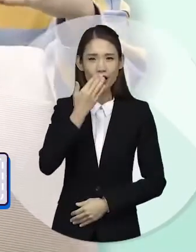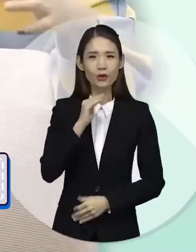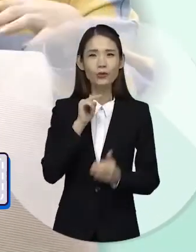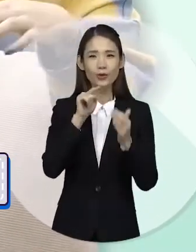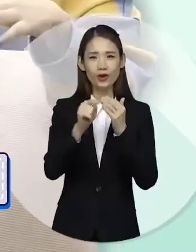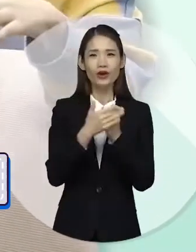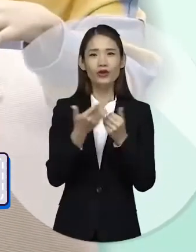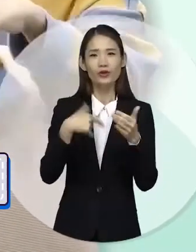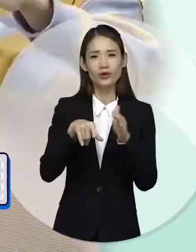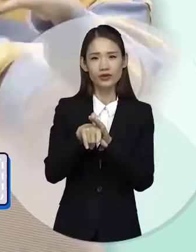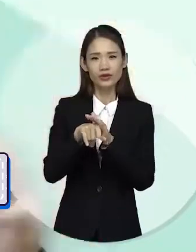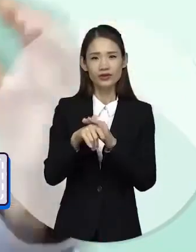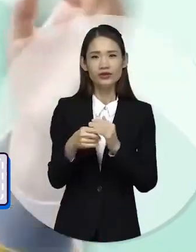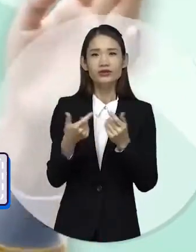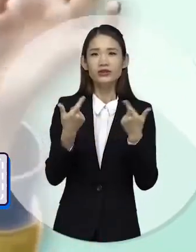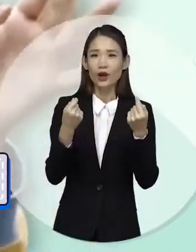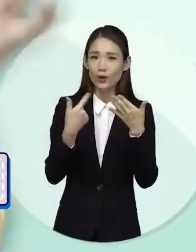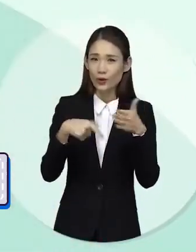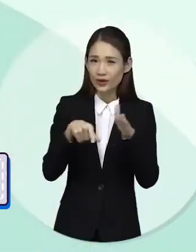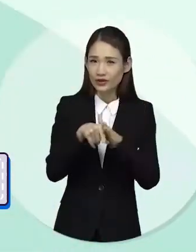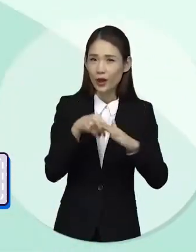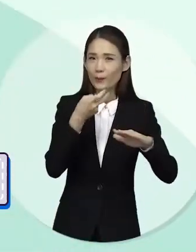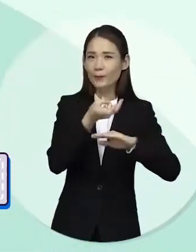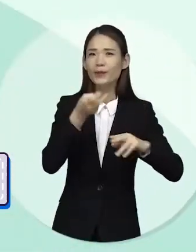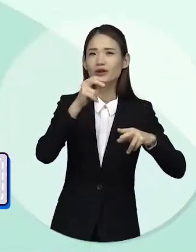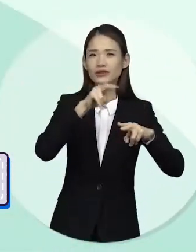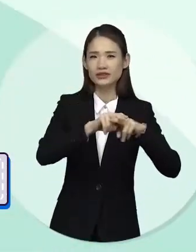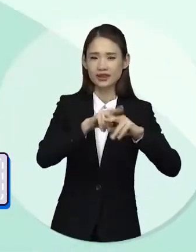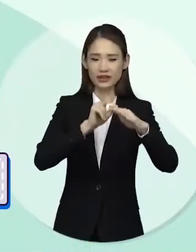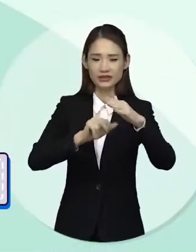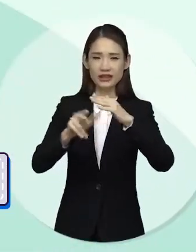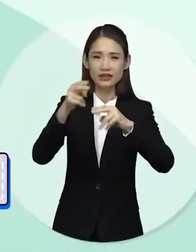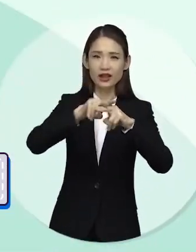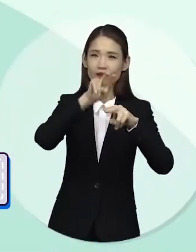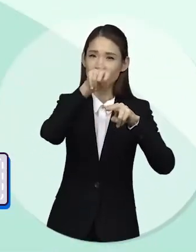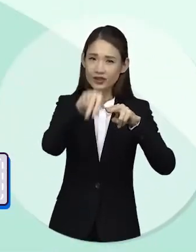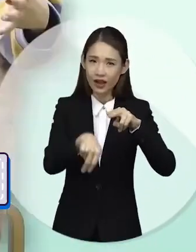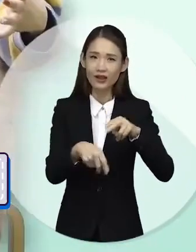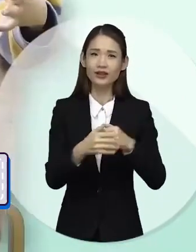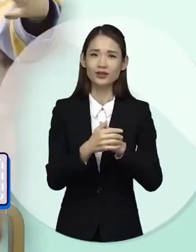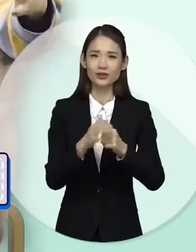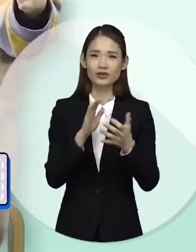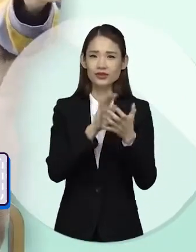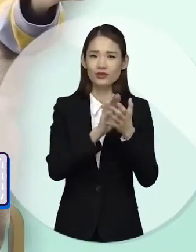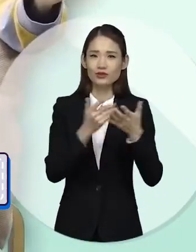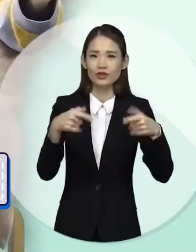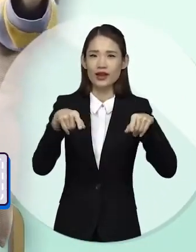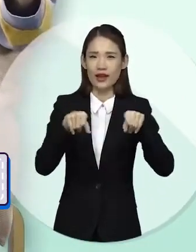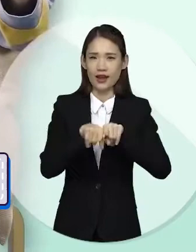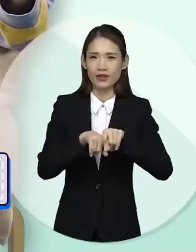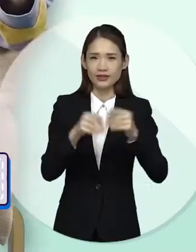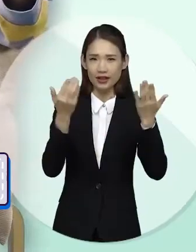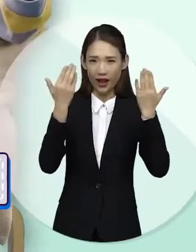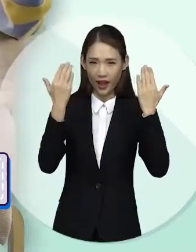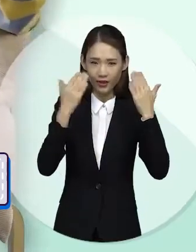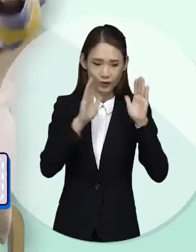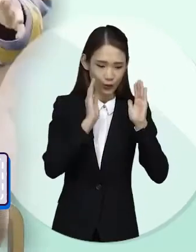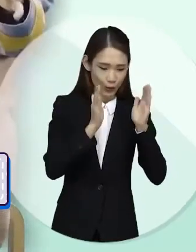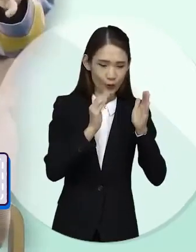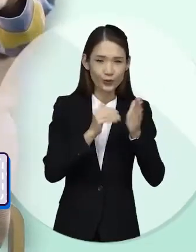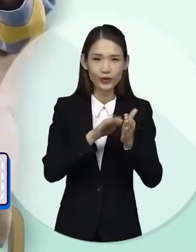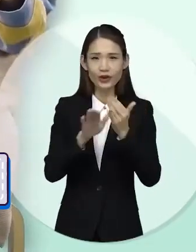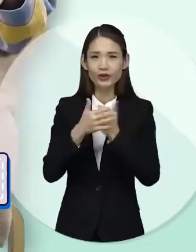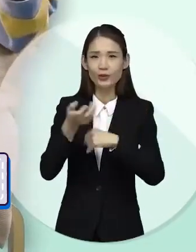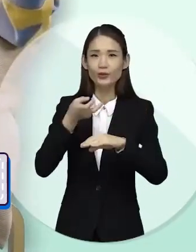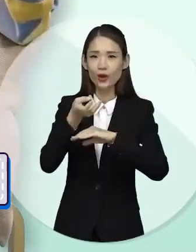거 먹고 그럴 수 있는데 그러려면 버스를 타고 역까지 가서 내려야 돼요. 그래서 사실 제가 그래서 친구들이랑 같이 이제 학교에서